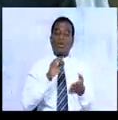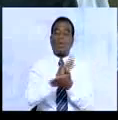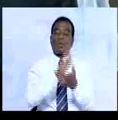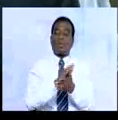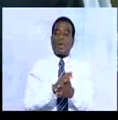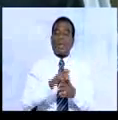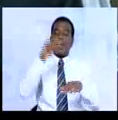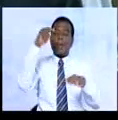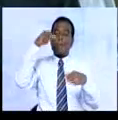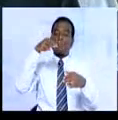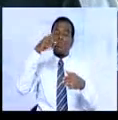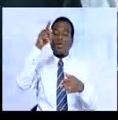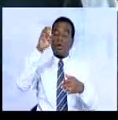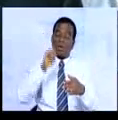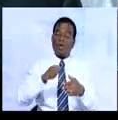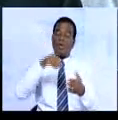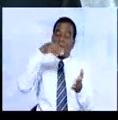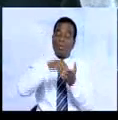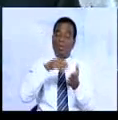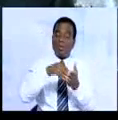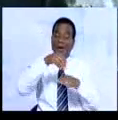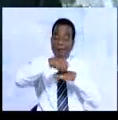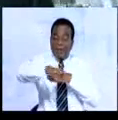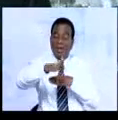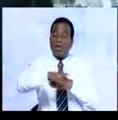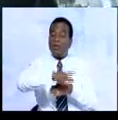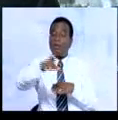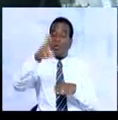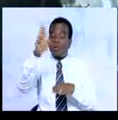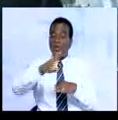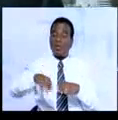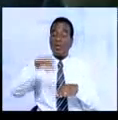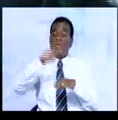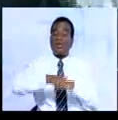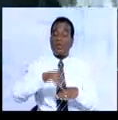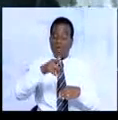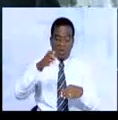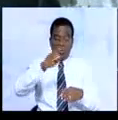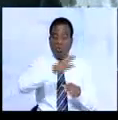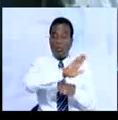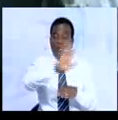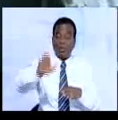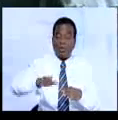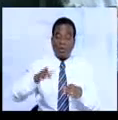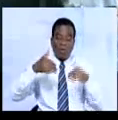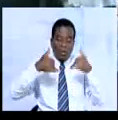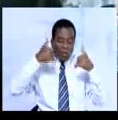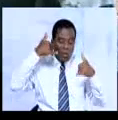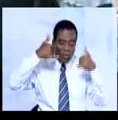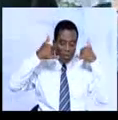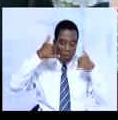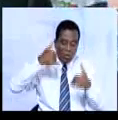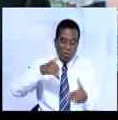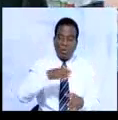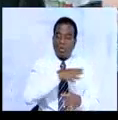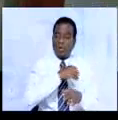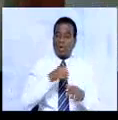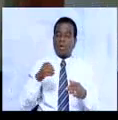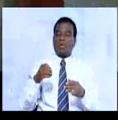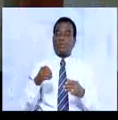biologiste envoie directement vos résultats sur le portable ou bien sur l'appareil électronique du